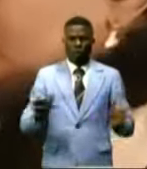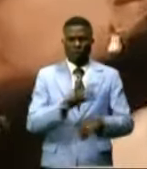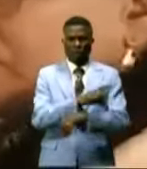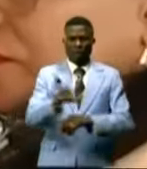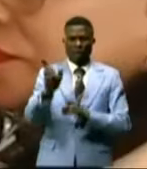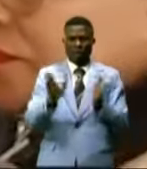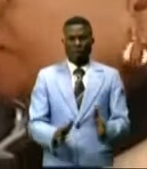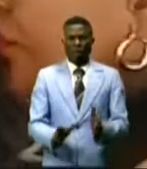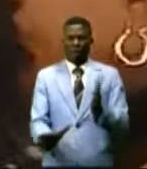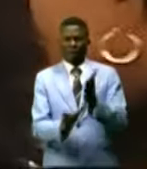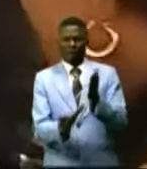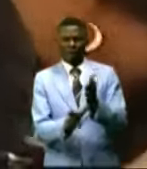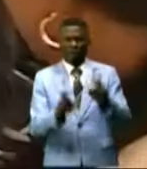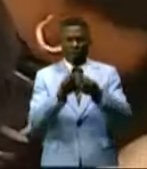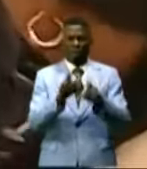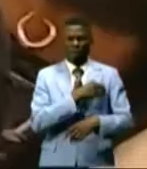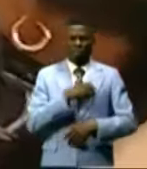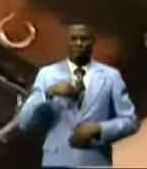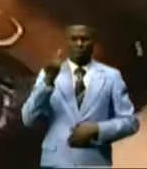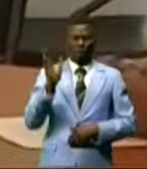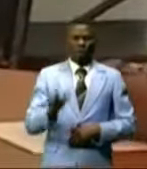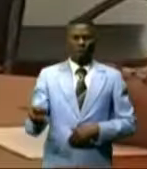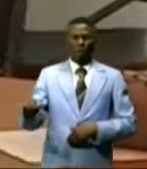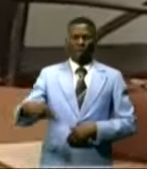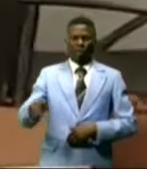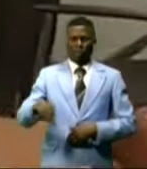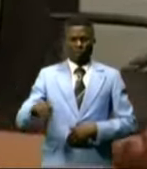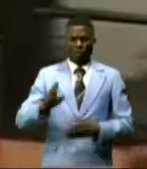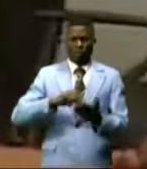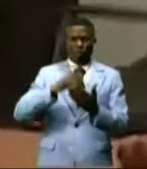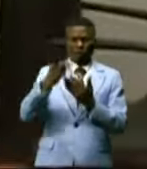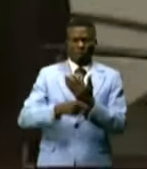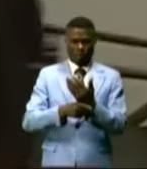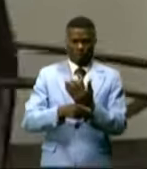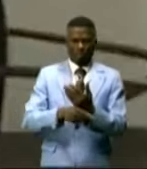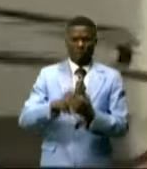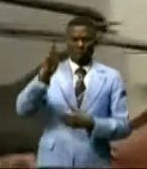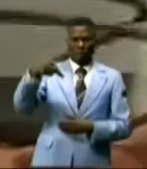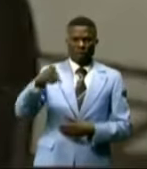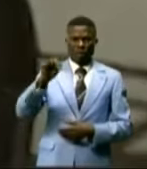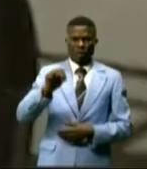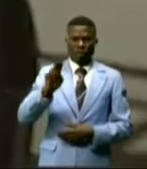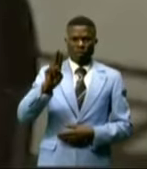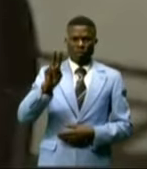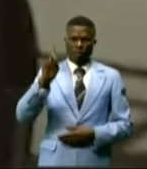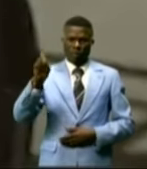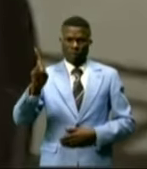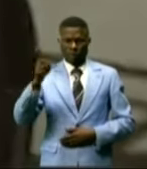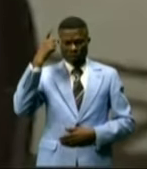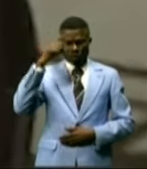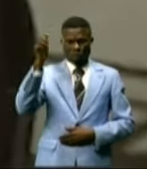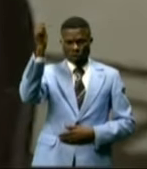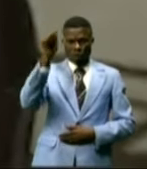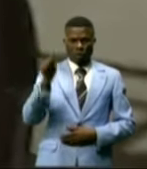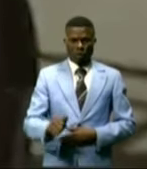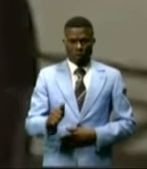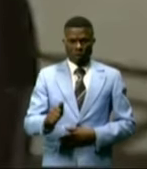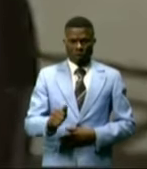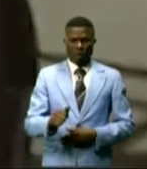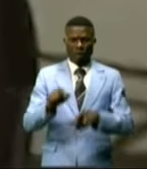l'administratrice assistante et directrice du bureau régional du programme des Nations Unies pour le développement PNUD pour l'Afrique,